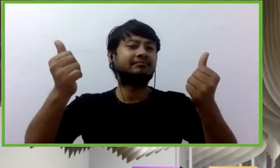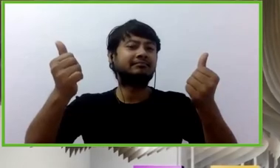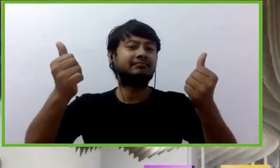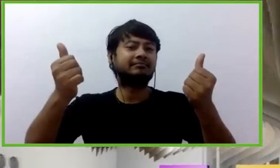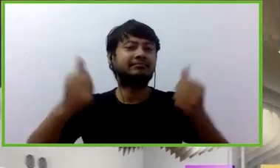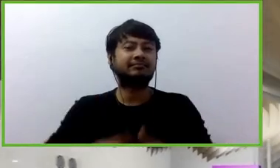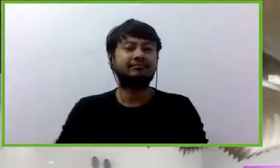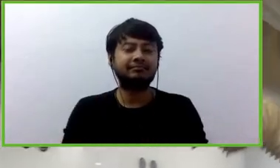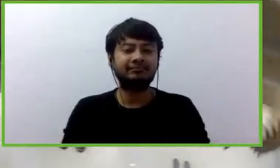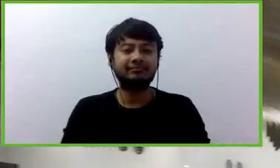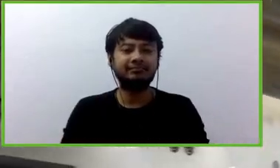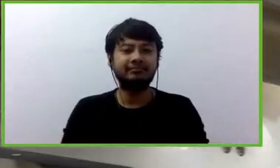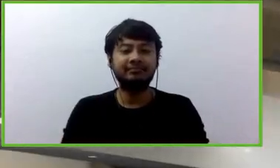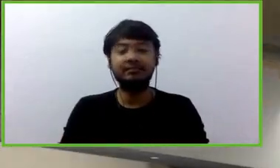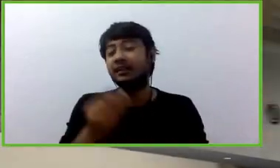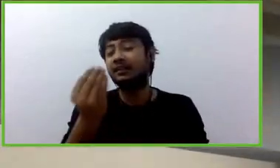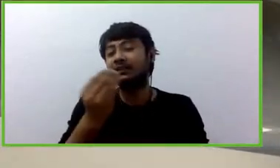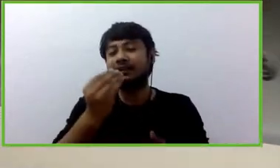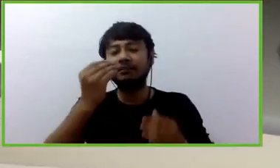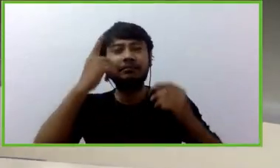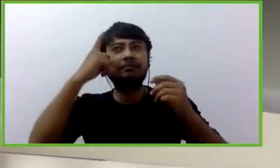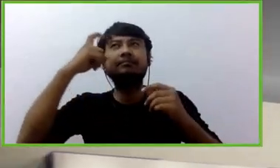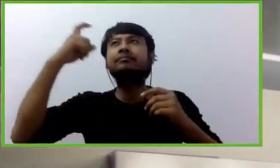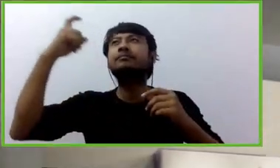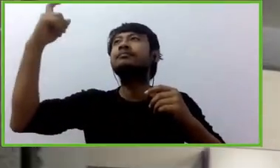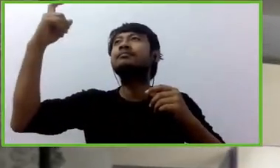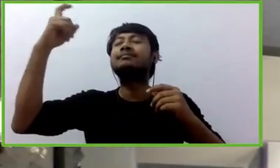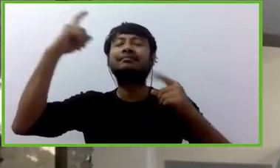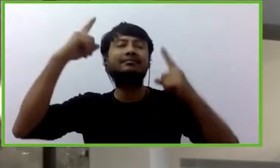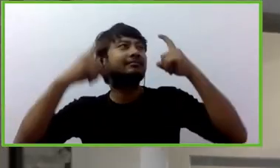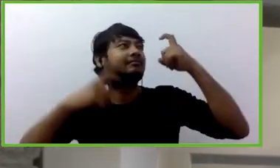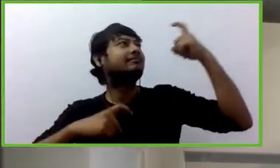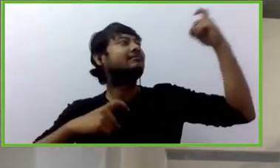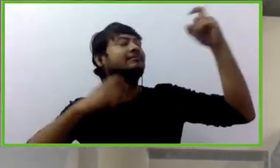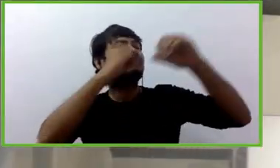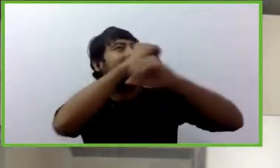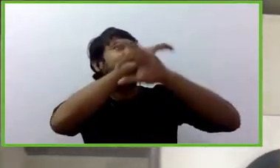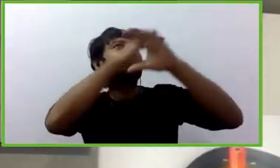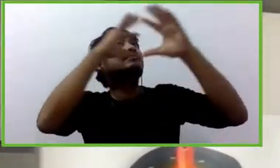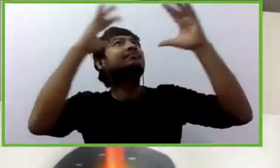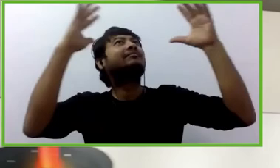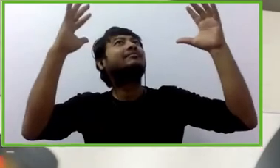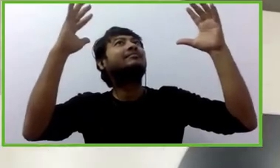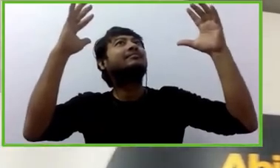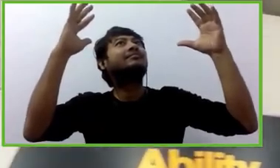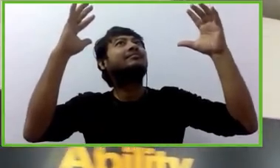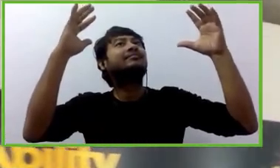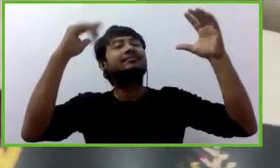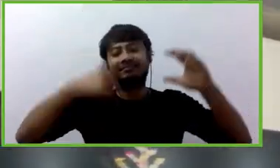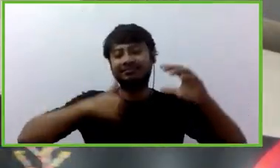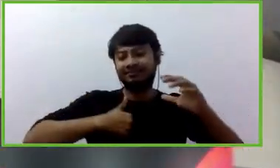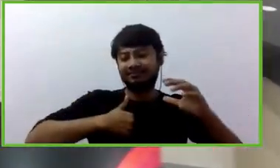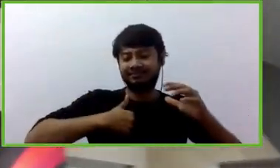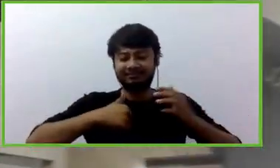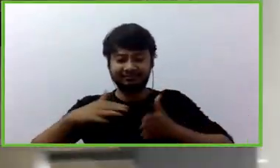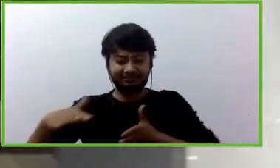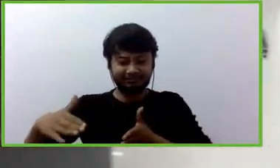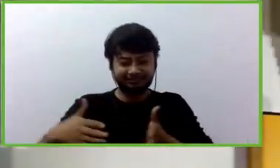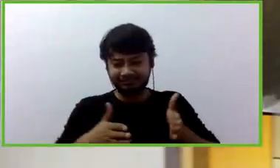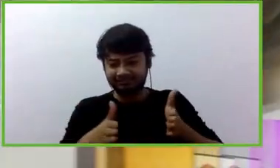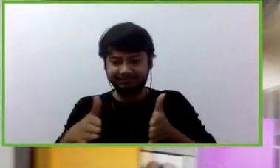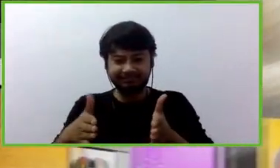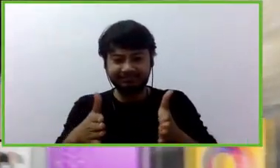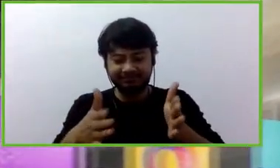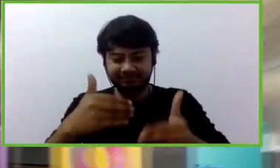कुछ सपने बुने आँखों ने, कुछ अपने चुने राहों ने, कुछ हसरतें